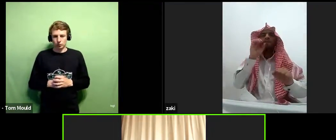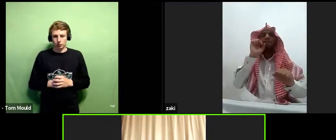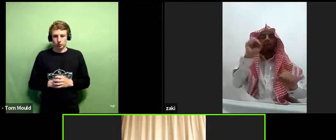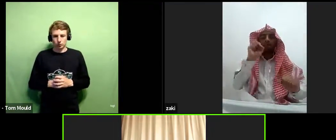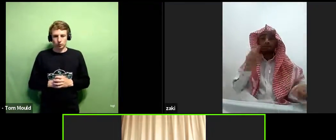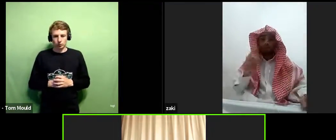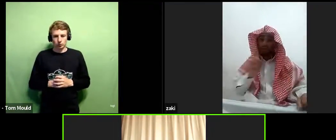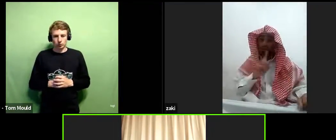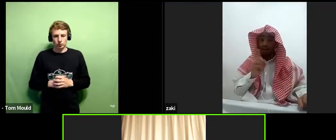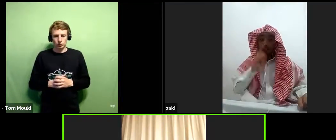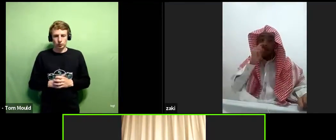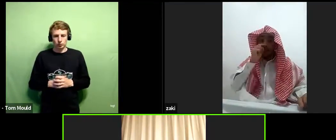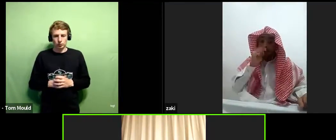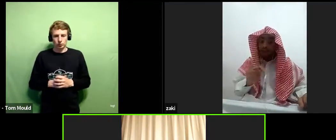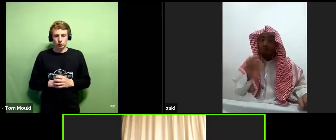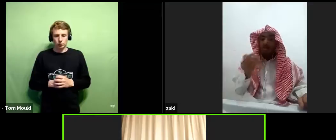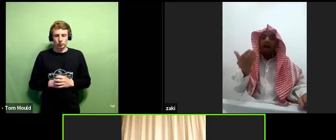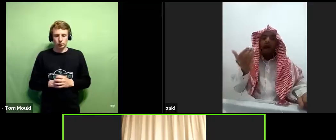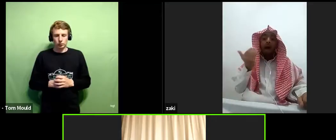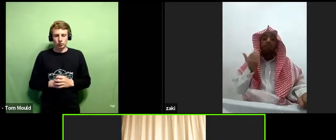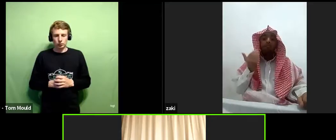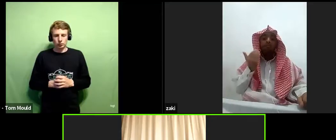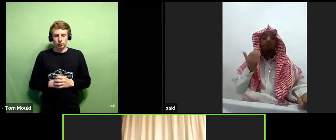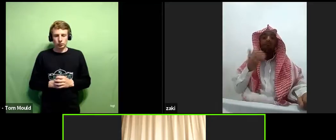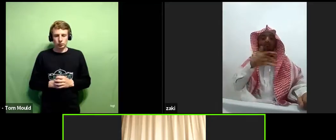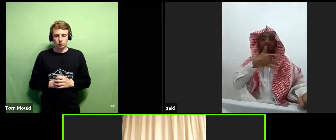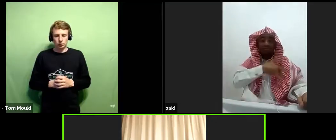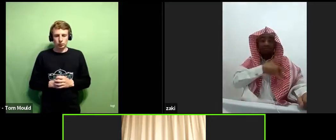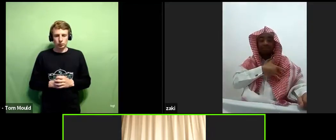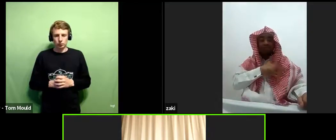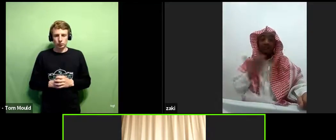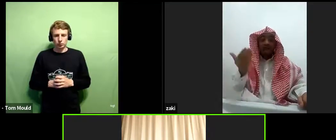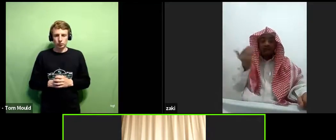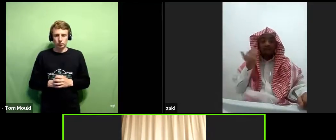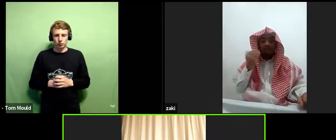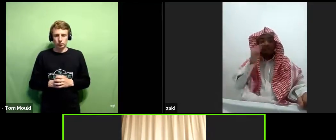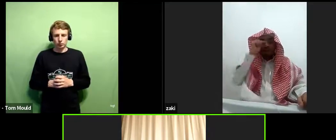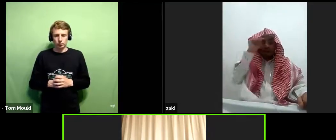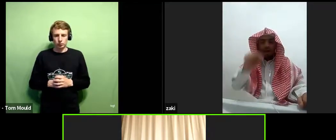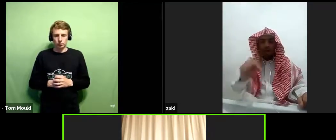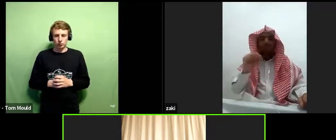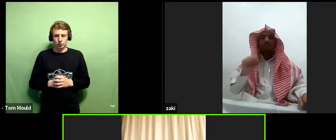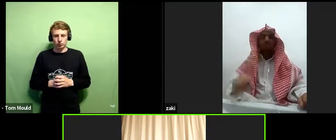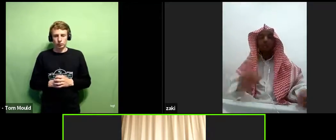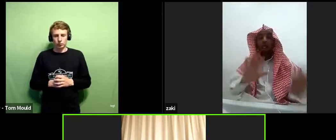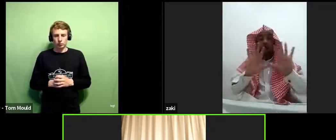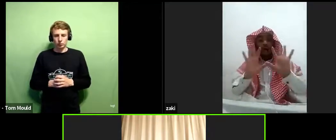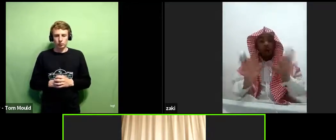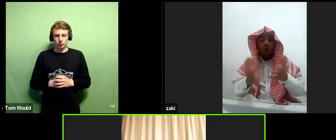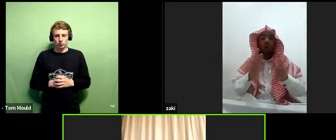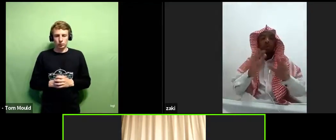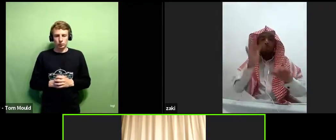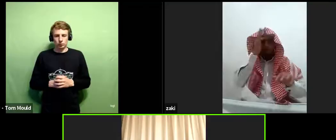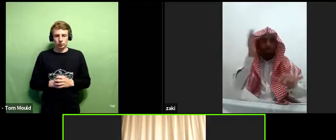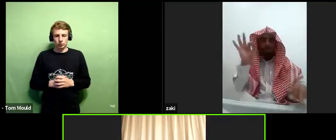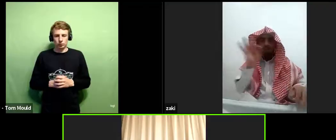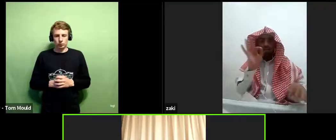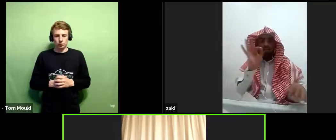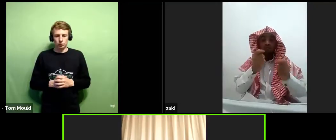بل لا بد أن تسبق النية للعمل. وكذلك لو أنه أخرج مبلغا من